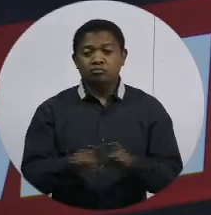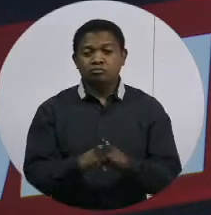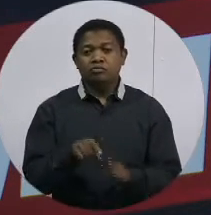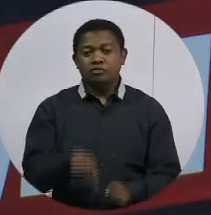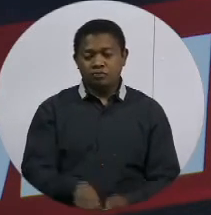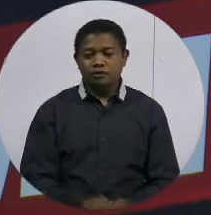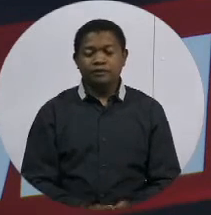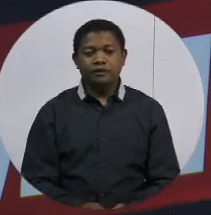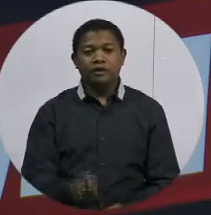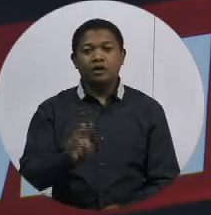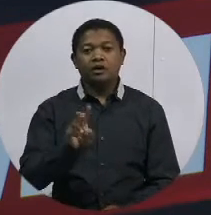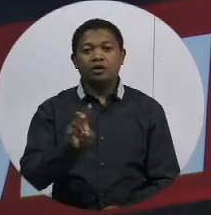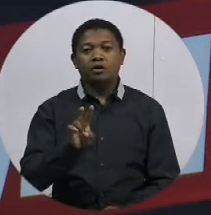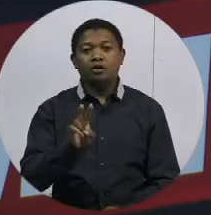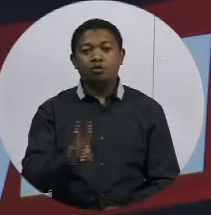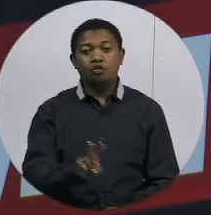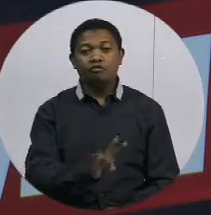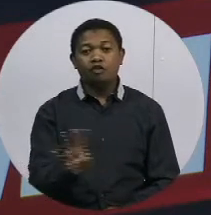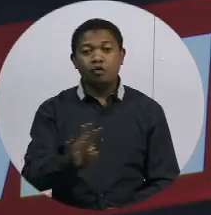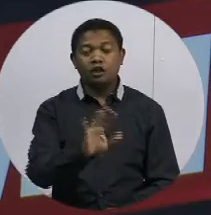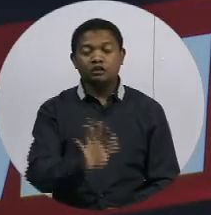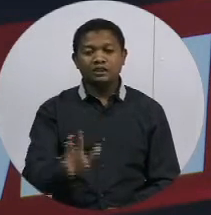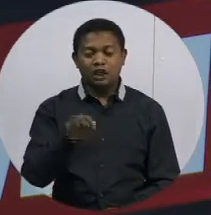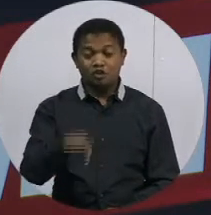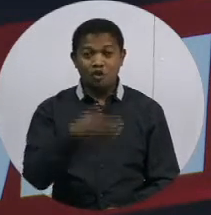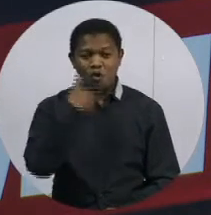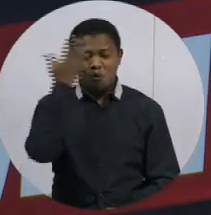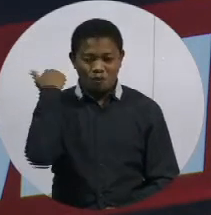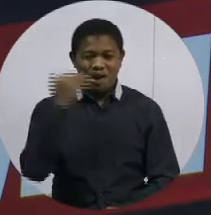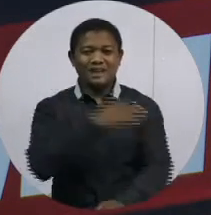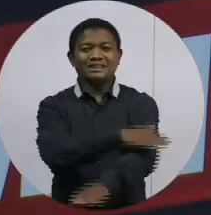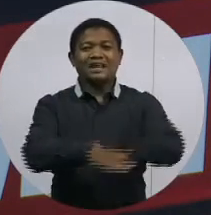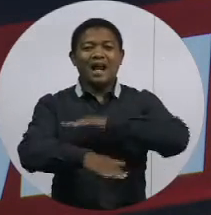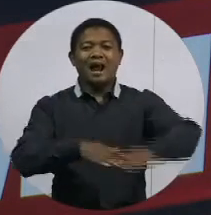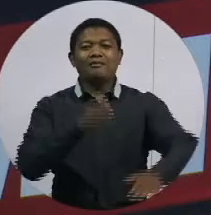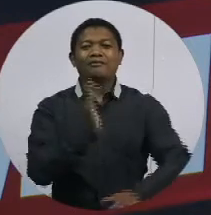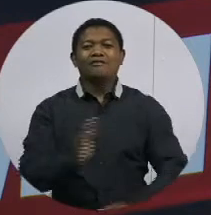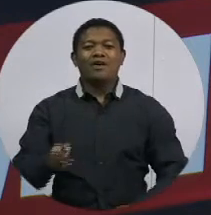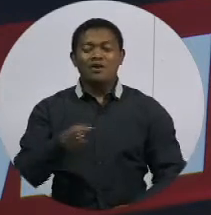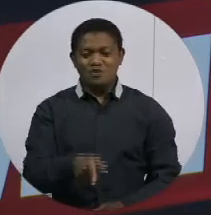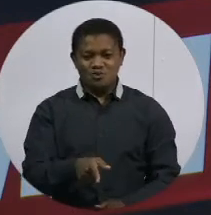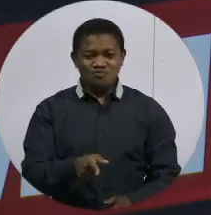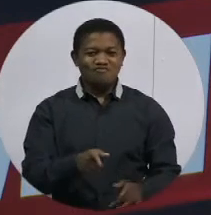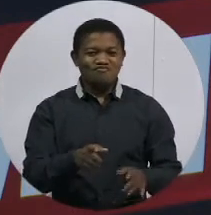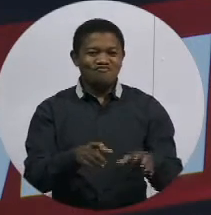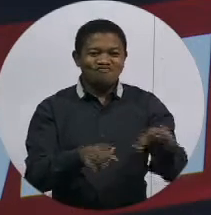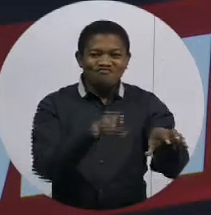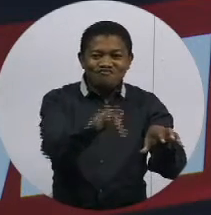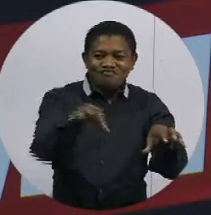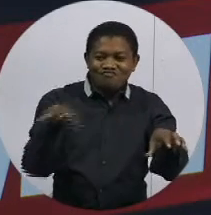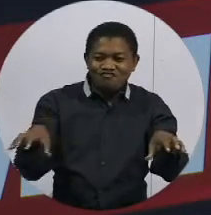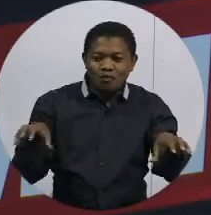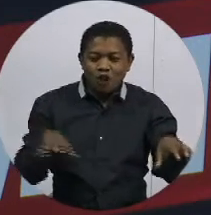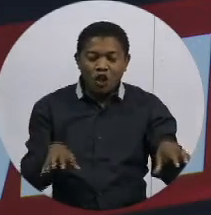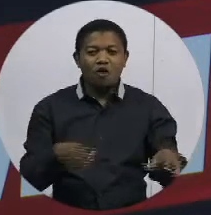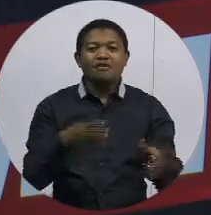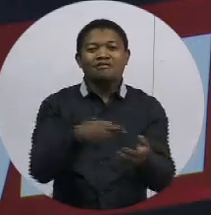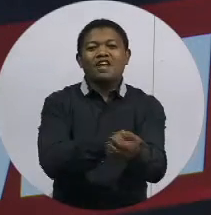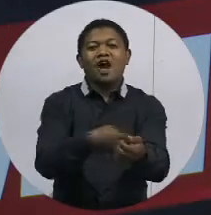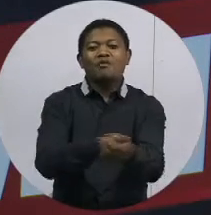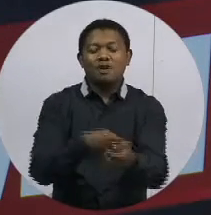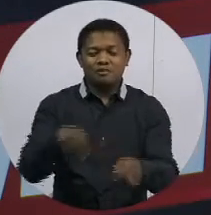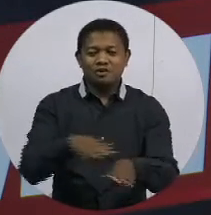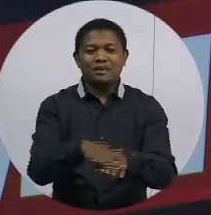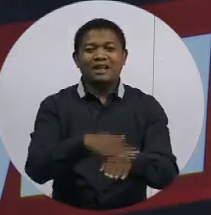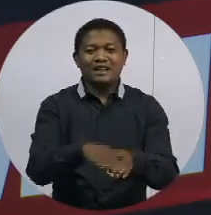dimanjato ireo olona sitrany COVID-19 androany. Izy ireo izay notsaboana avy amin'ny toerana samihafa teto Madagasikara, raha